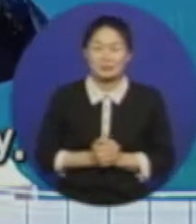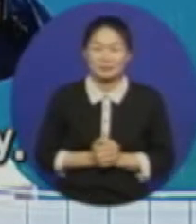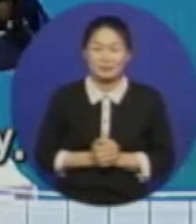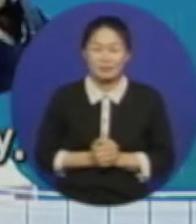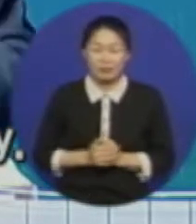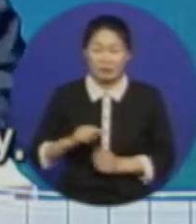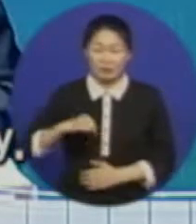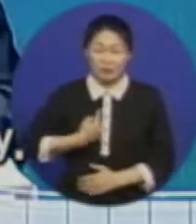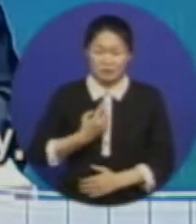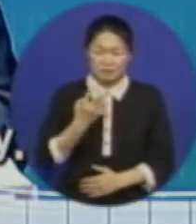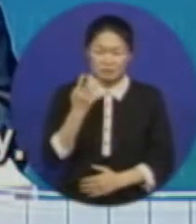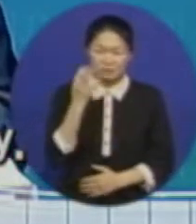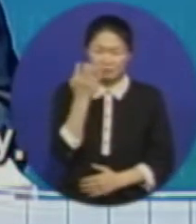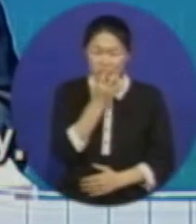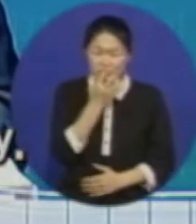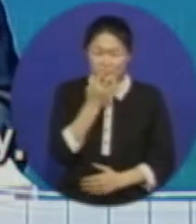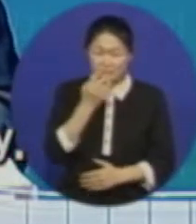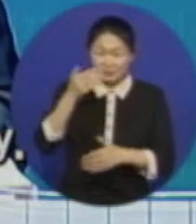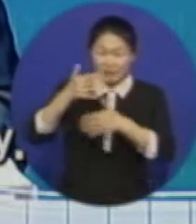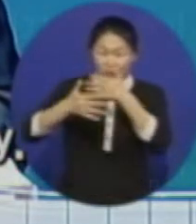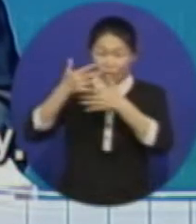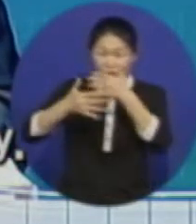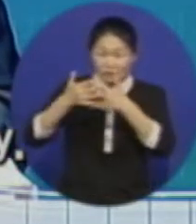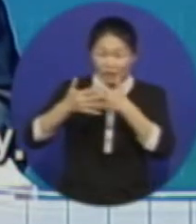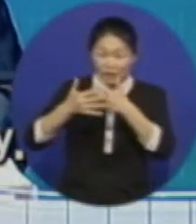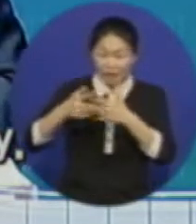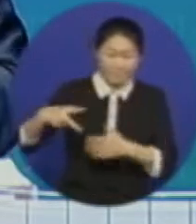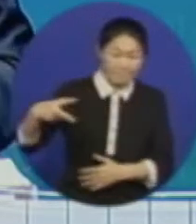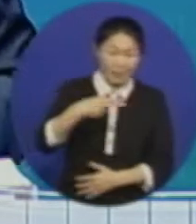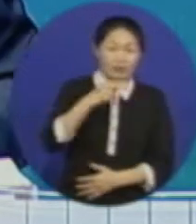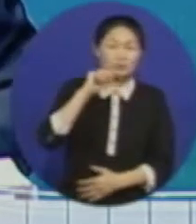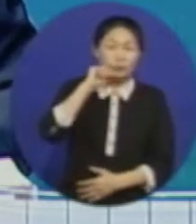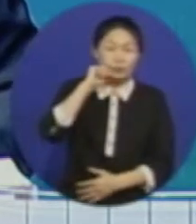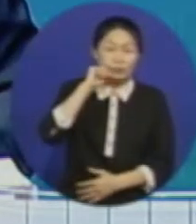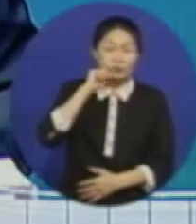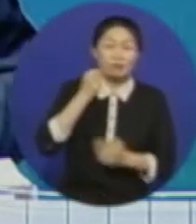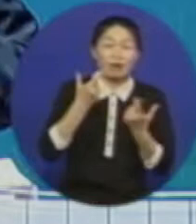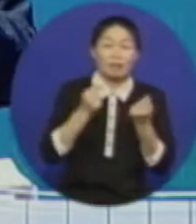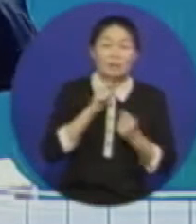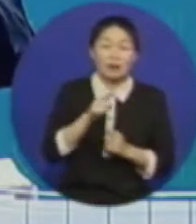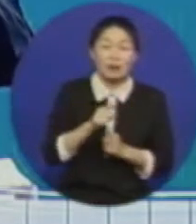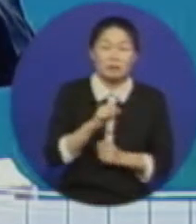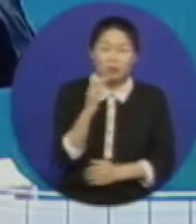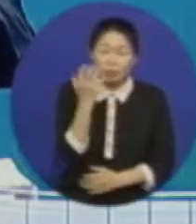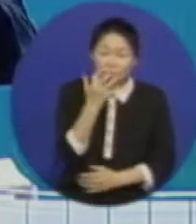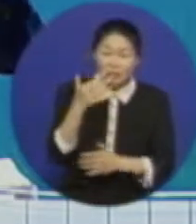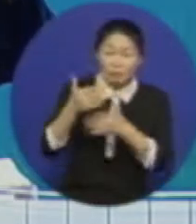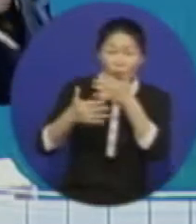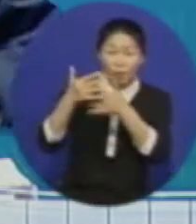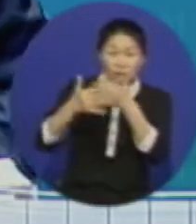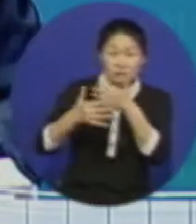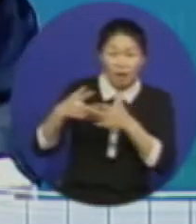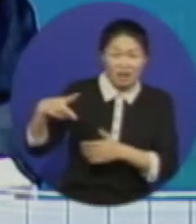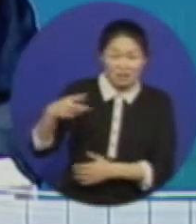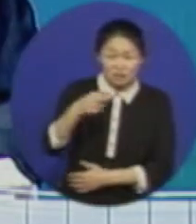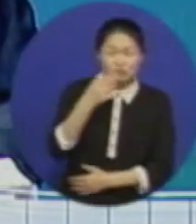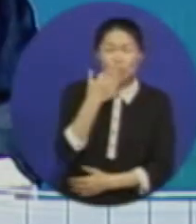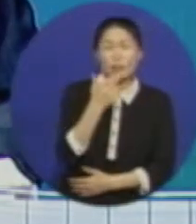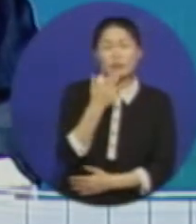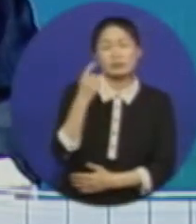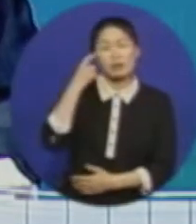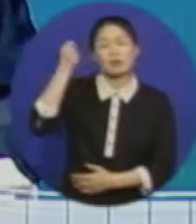끊을 수 없는 줄 알아 때요 어떤 남자분이 나이도 꽤 드신 분인데 음란 동영상을 끊을 수 없는 줄 알아